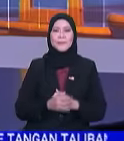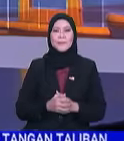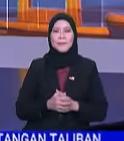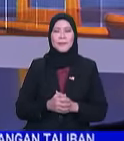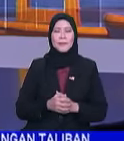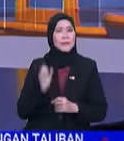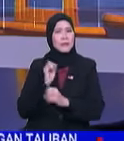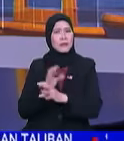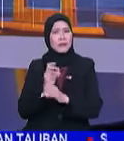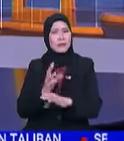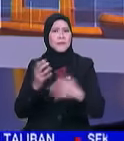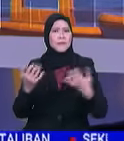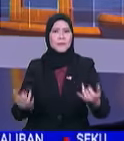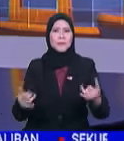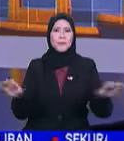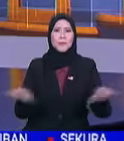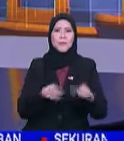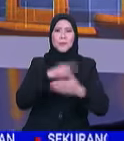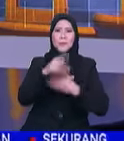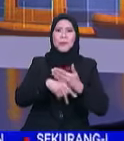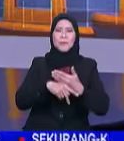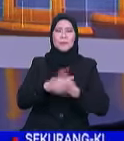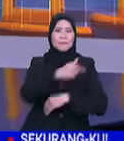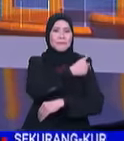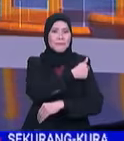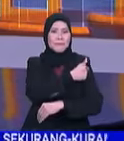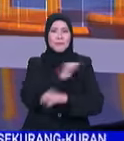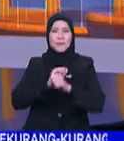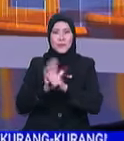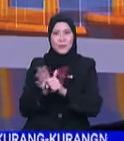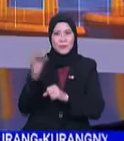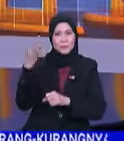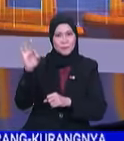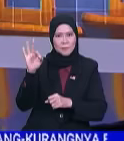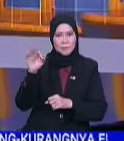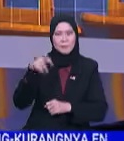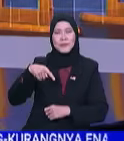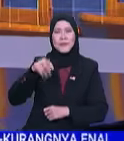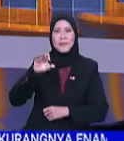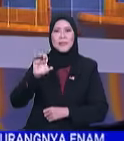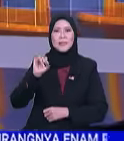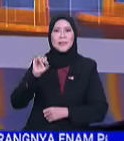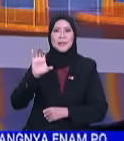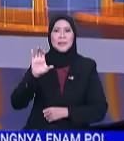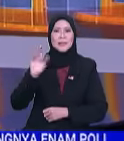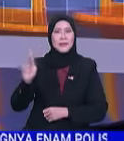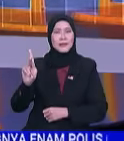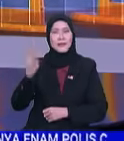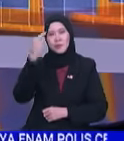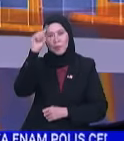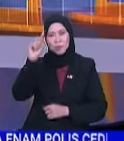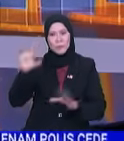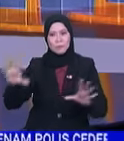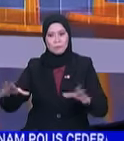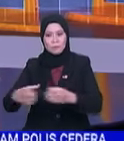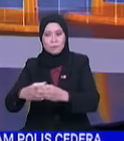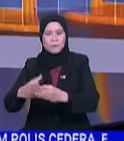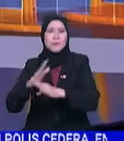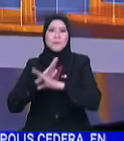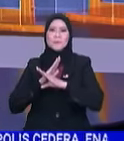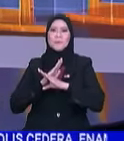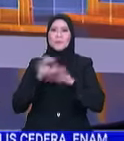Pelbagai inisiatif dilaksana menerusi program imunisasi COVID-19 kebangsaan PICK bagi memastikan imuniti kelompok